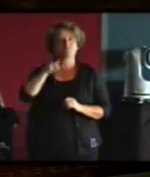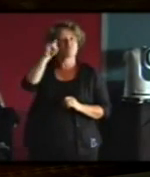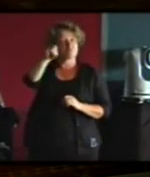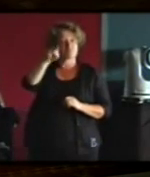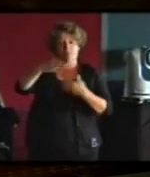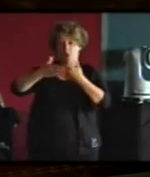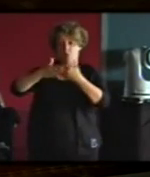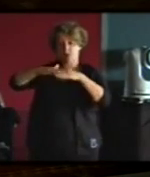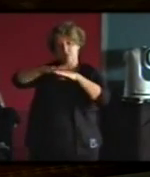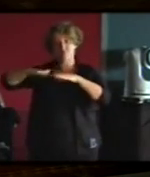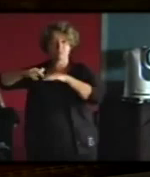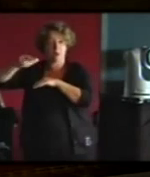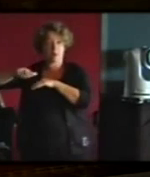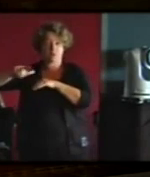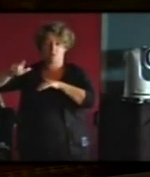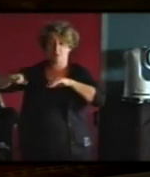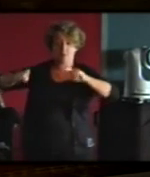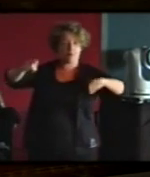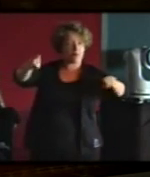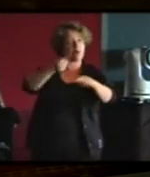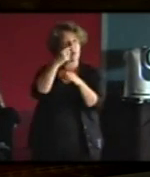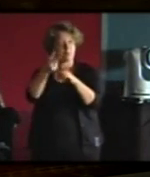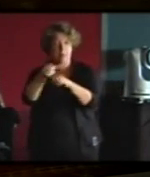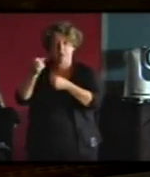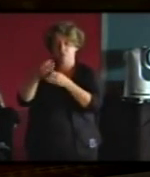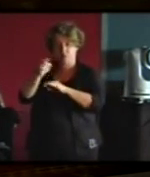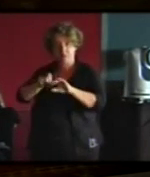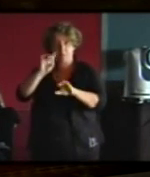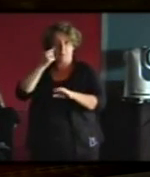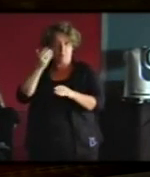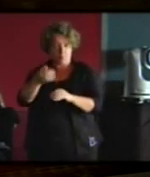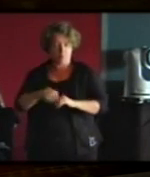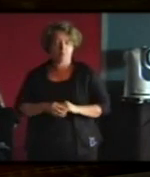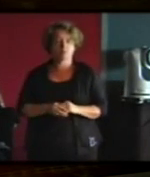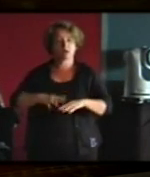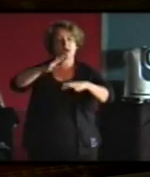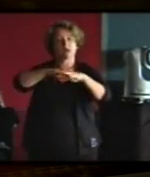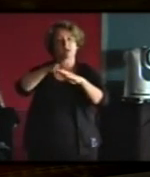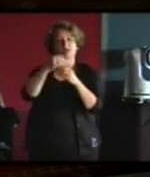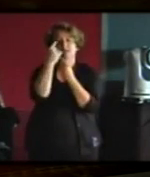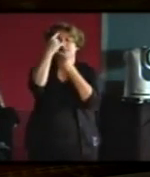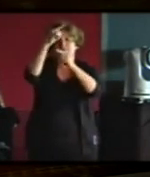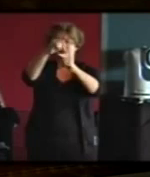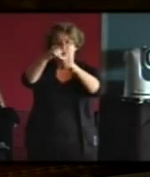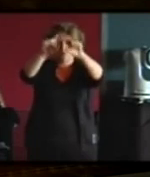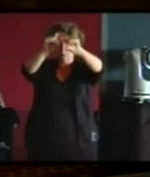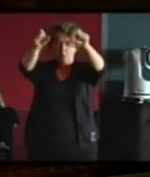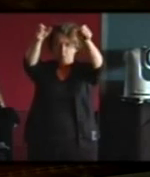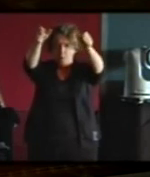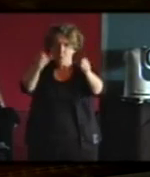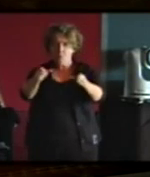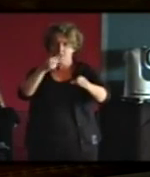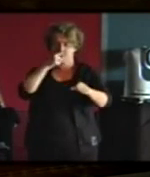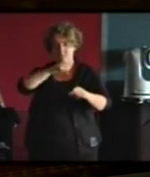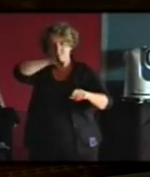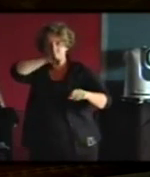peu connu, mais il y a pas mal de logements. Et les gens qui habitent à la Défense, ils sont extraordinairement attachés. Alors que les gens